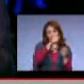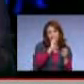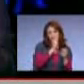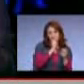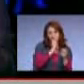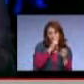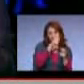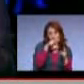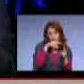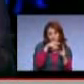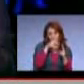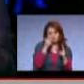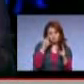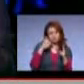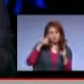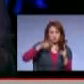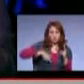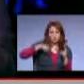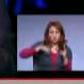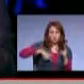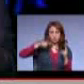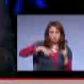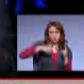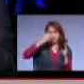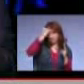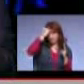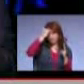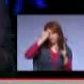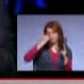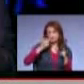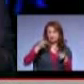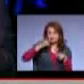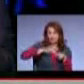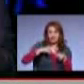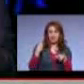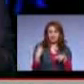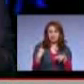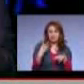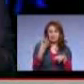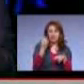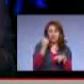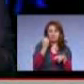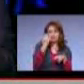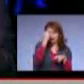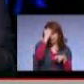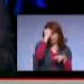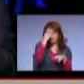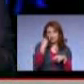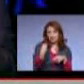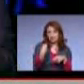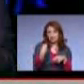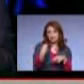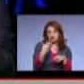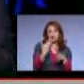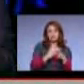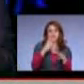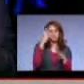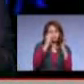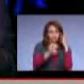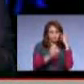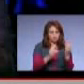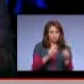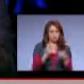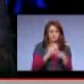الناس بتكلفة 16,000 جنيه، وهو لسه محتاج 40,000 جنيه عشان العملية التانية. ياريت الناس كلها تتبرع له على